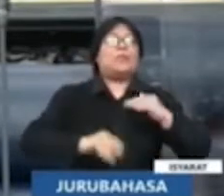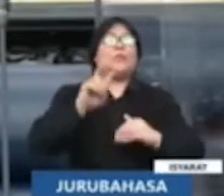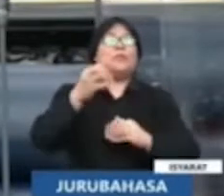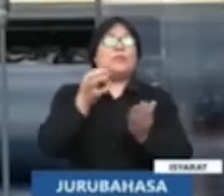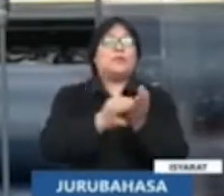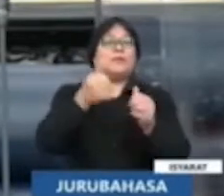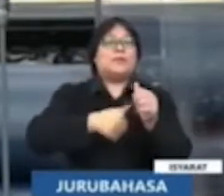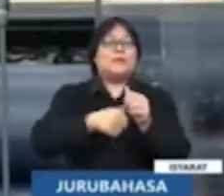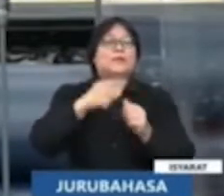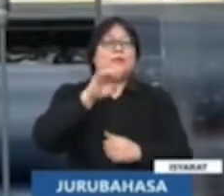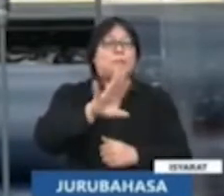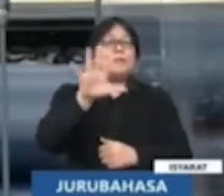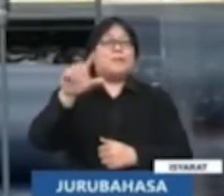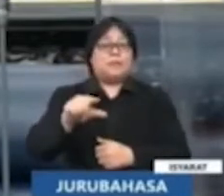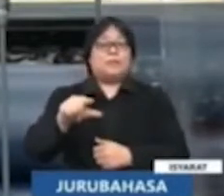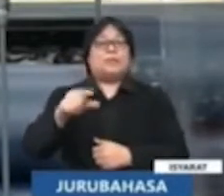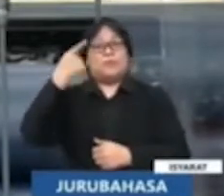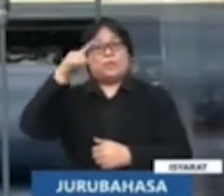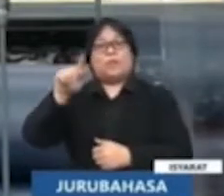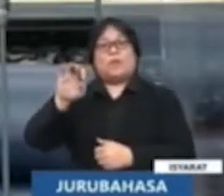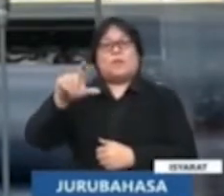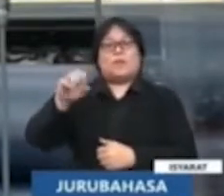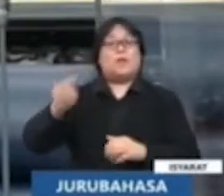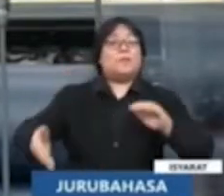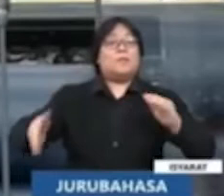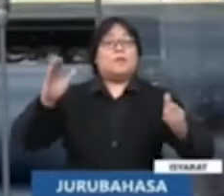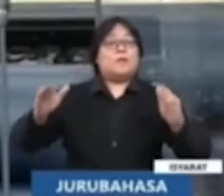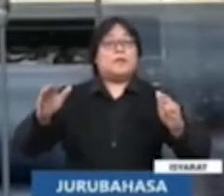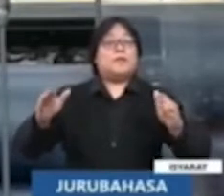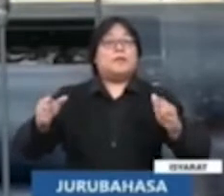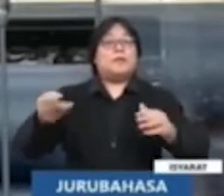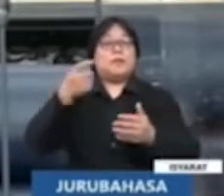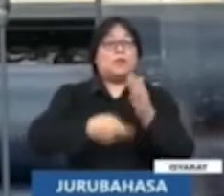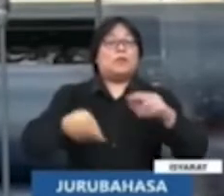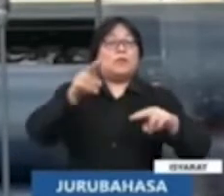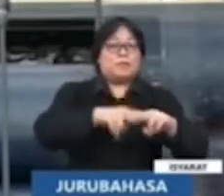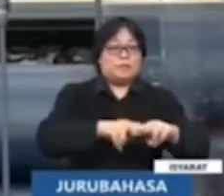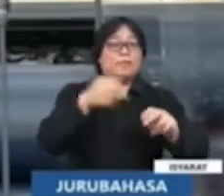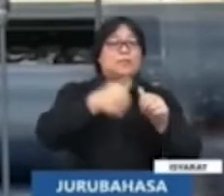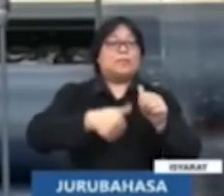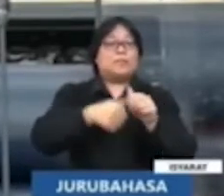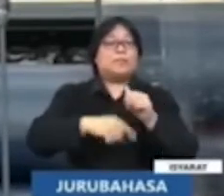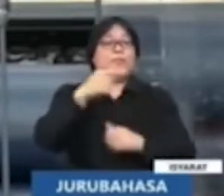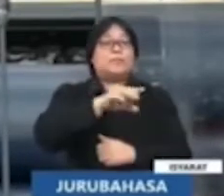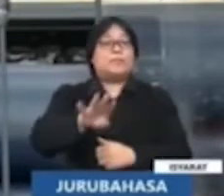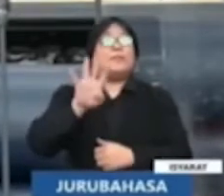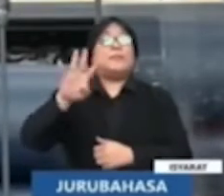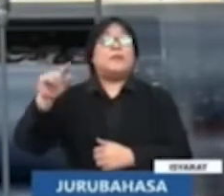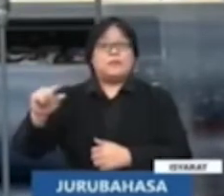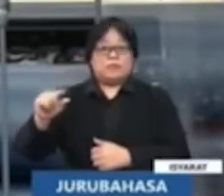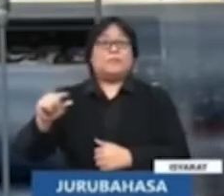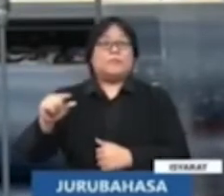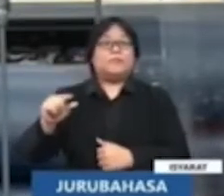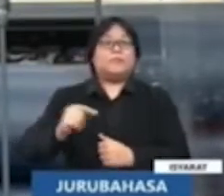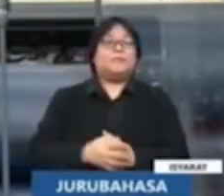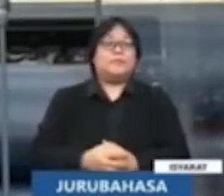bagi setiap gigabyte untuk 5G kepada syarikat telekomunikasi berbanding dengan kos tambahan atau incremental bagi setiap gigabyte 4G yang dihasilkan